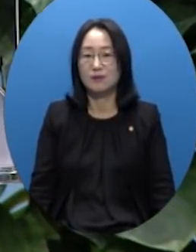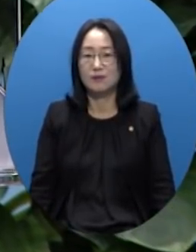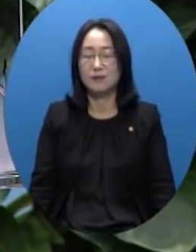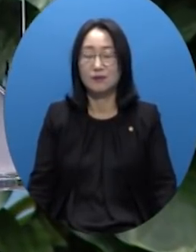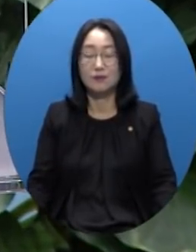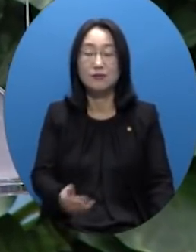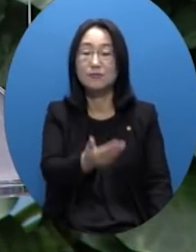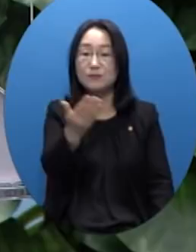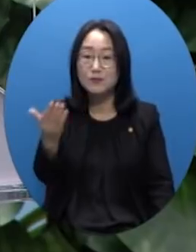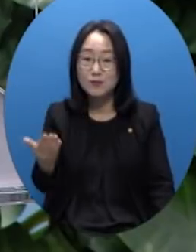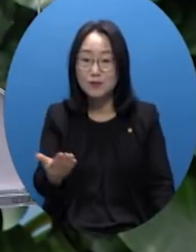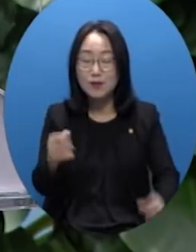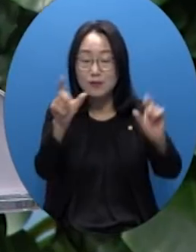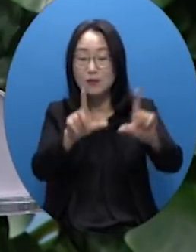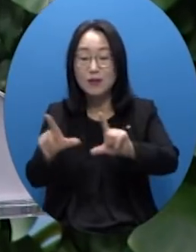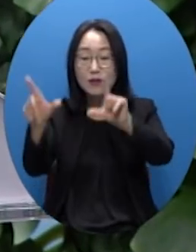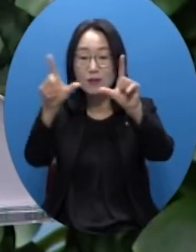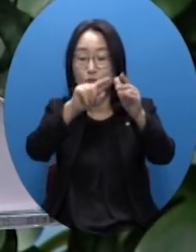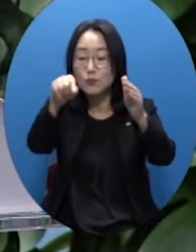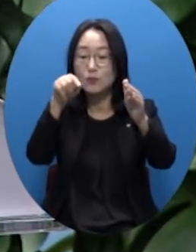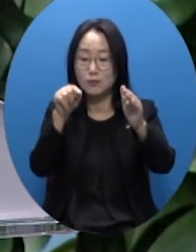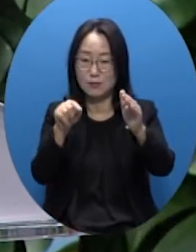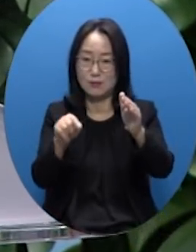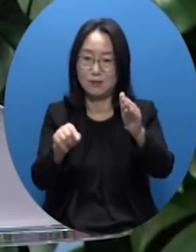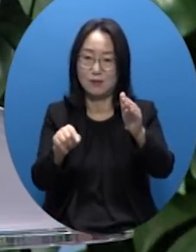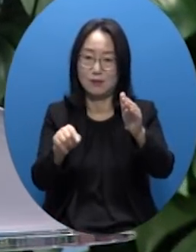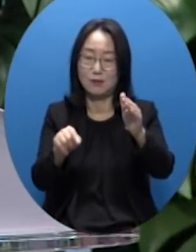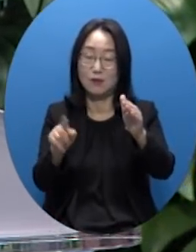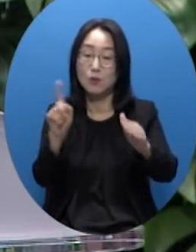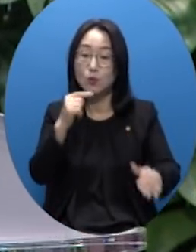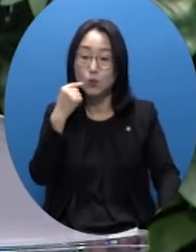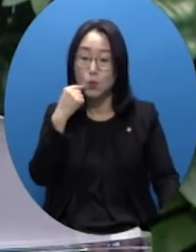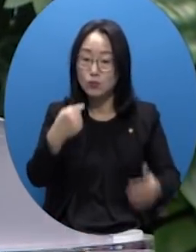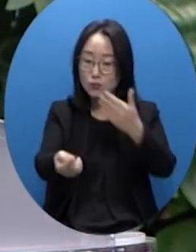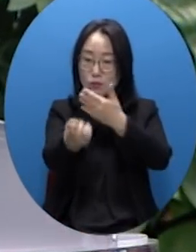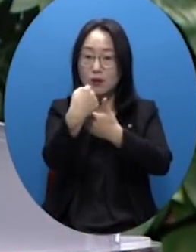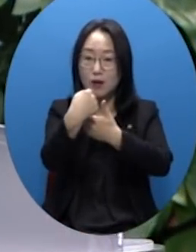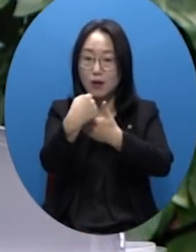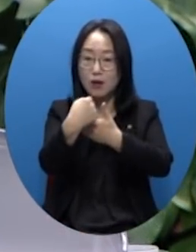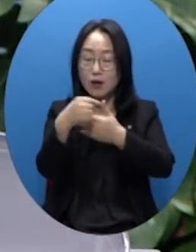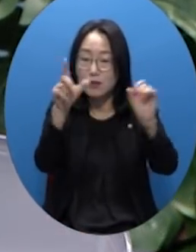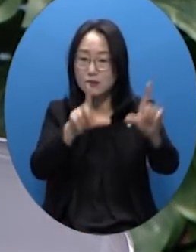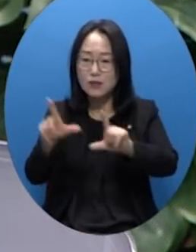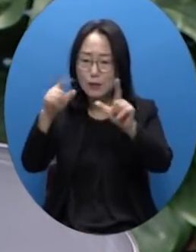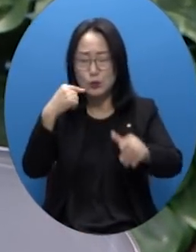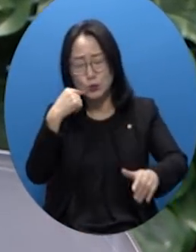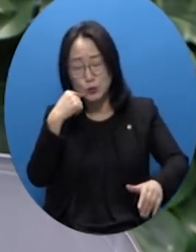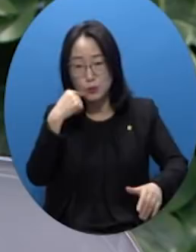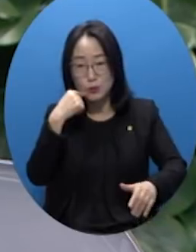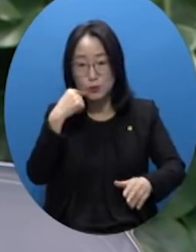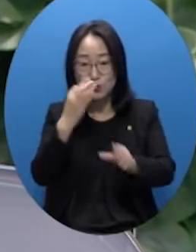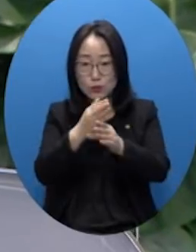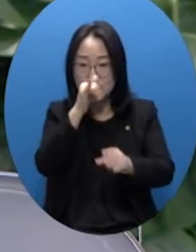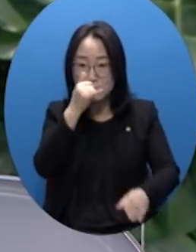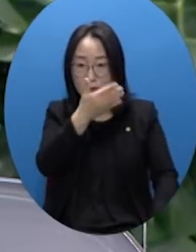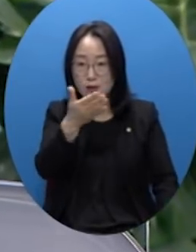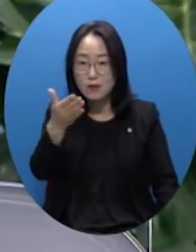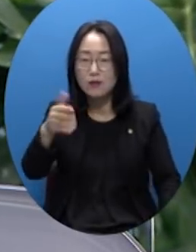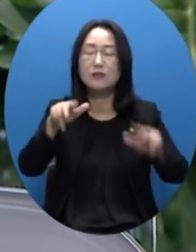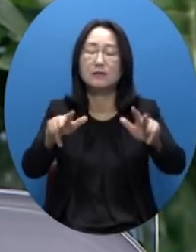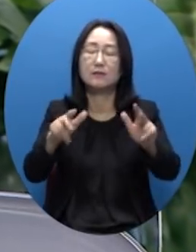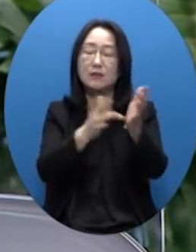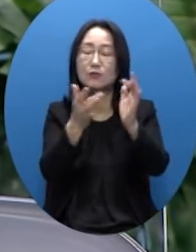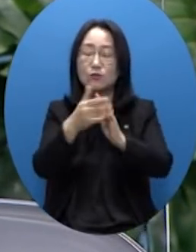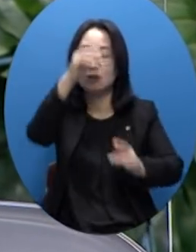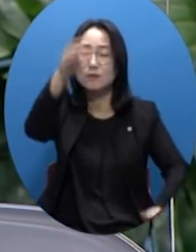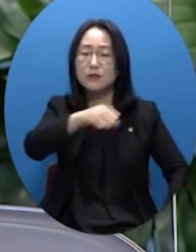여러분 여러분 삶에 어떠한 5 독이 들어 와서 여러분의 삶이 승 물로 밖에 또 할지라도 이젠 예수의